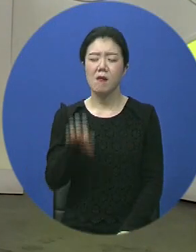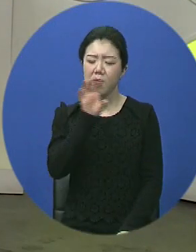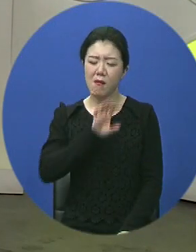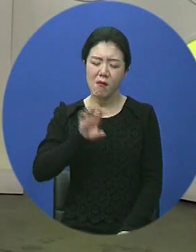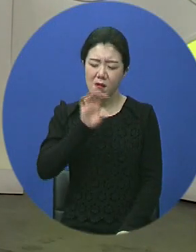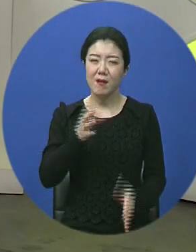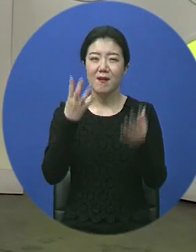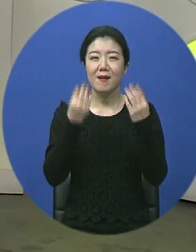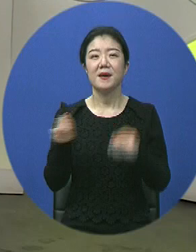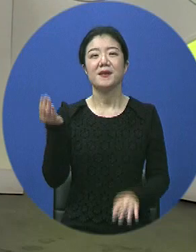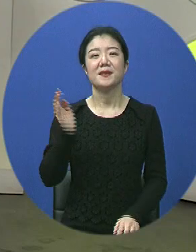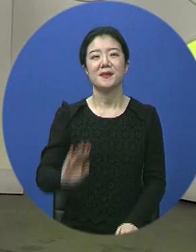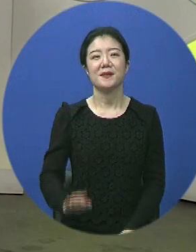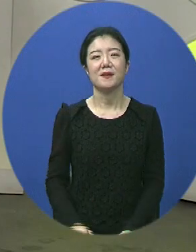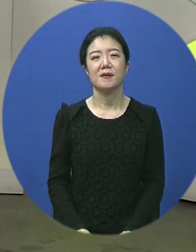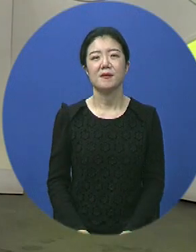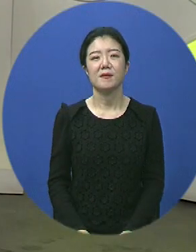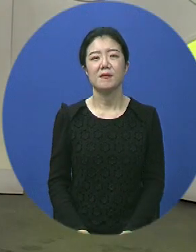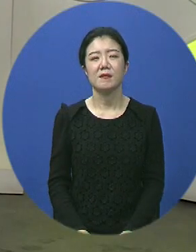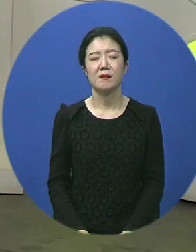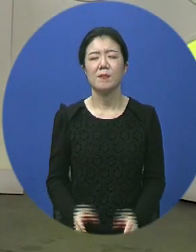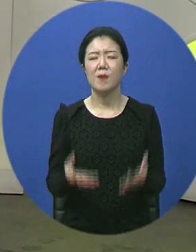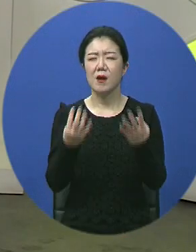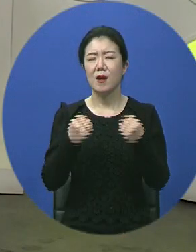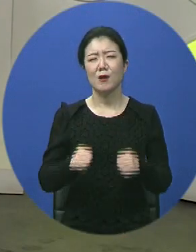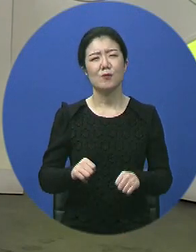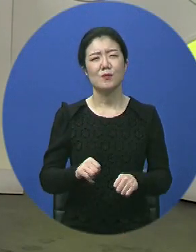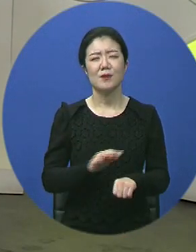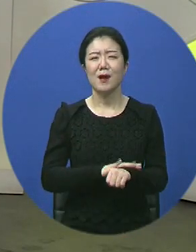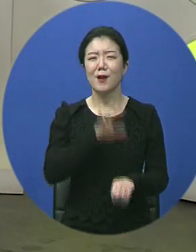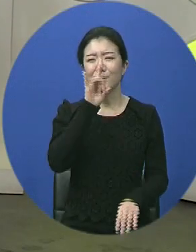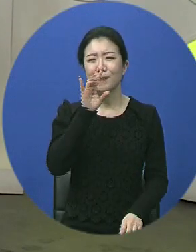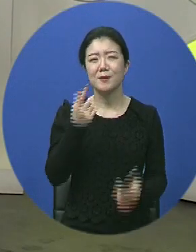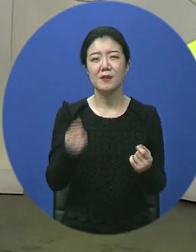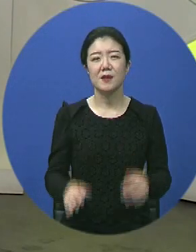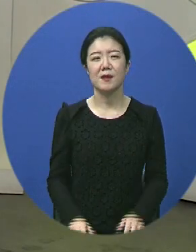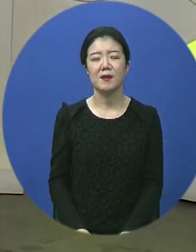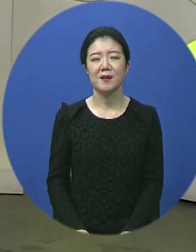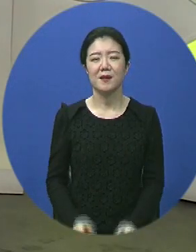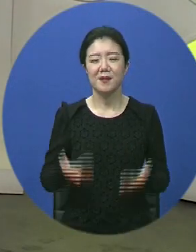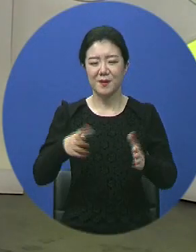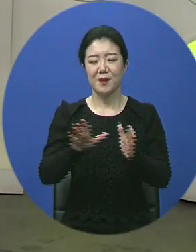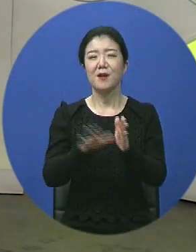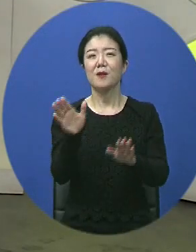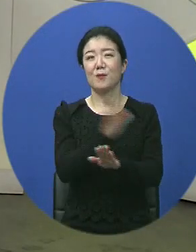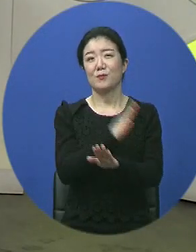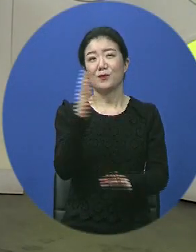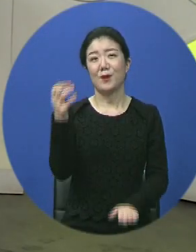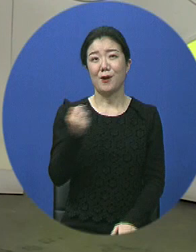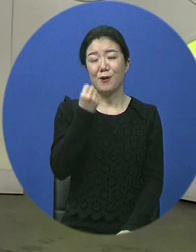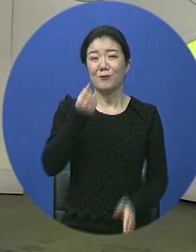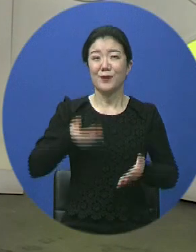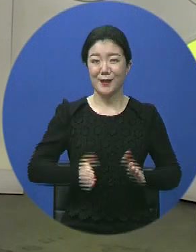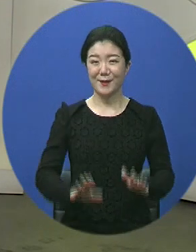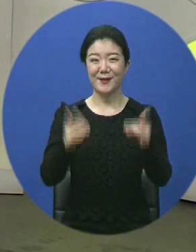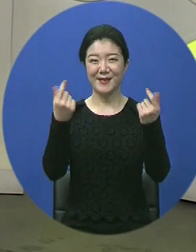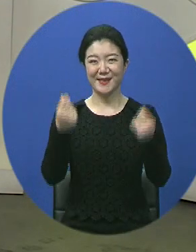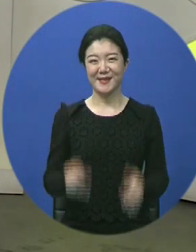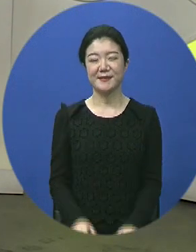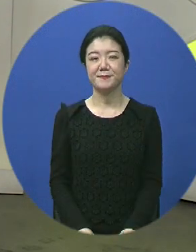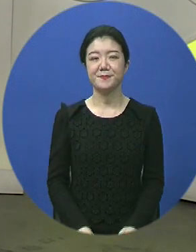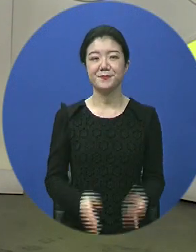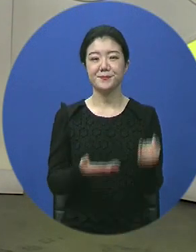하는데 그게 잘 연습 많이 한다고 되는 게 아닌 것 같아요. 이게 타고 나는 것 같아요. 그래, 유아 씨,